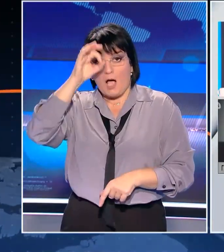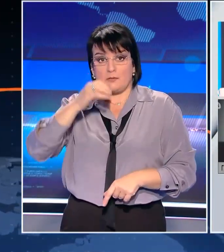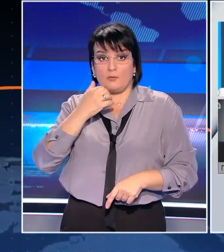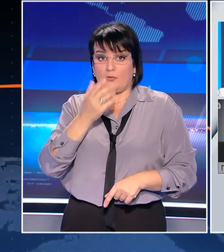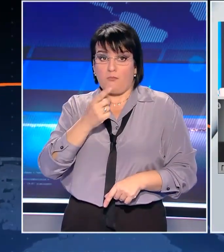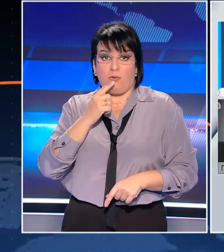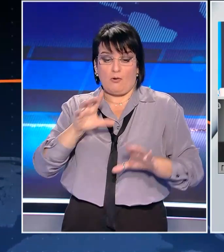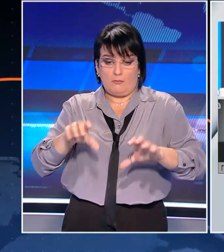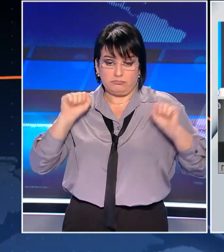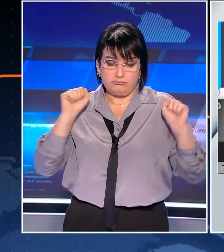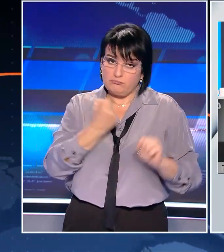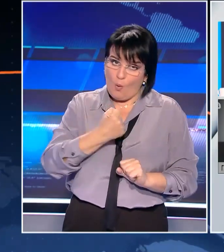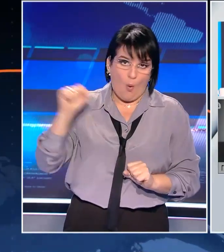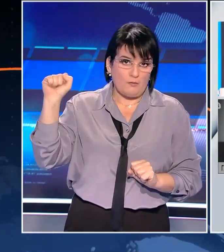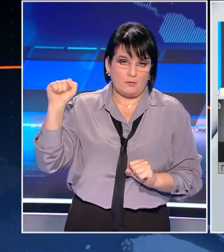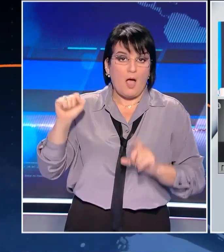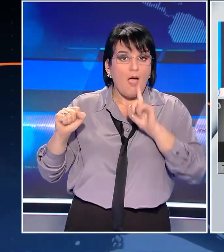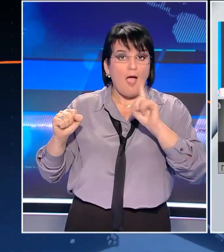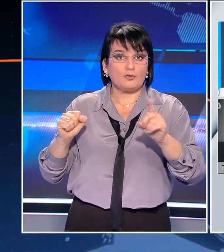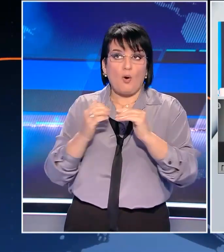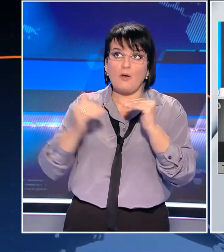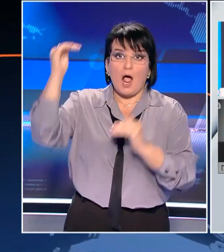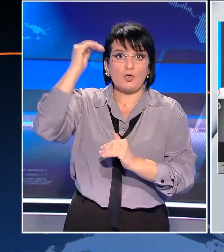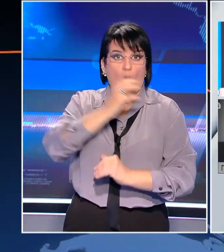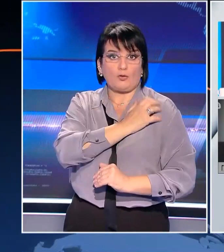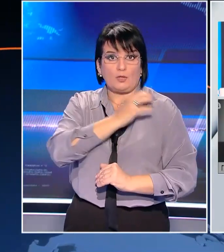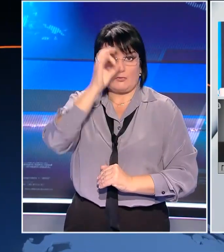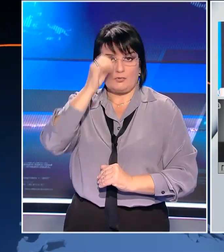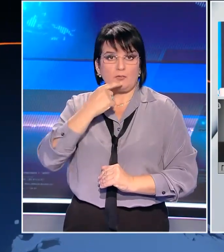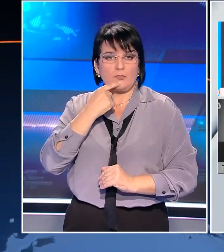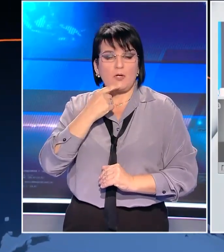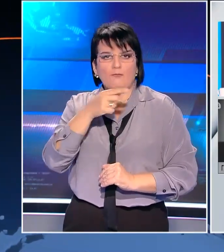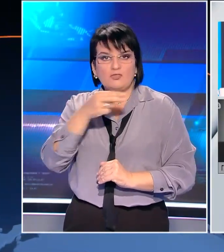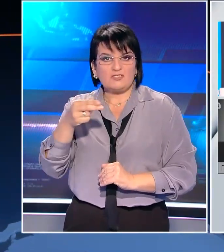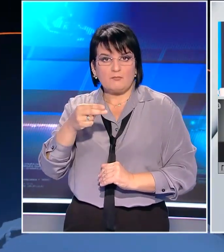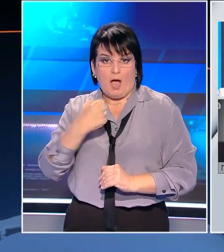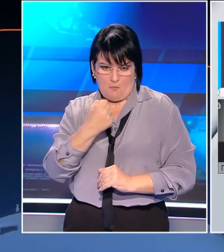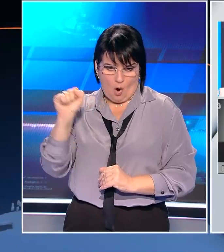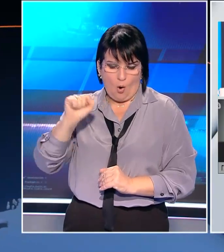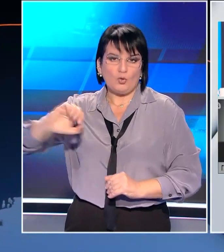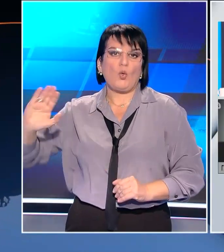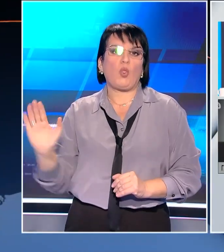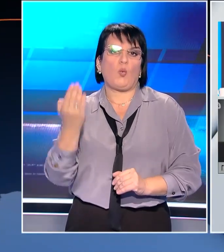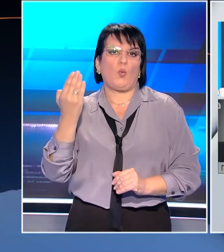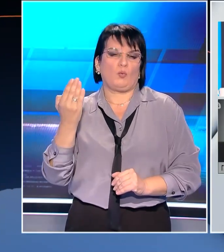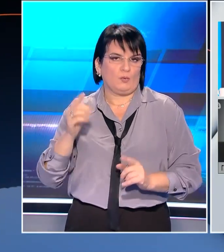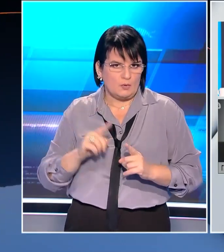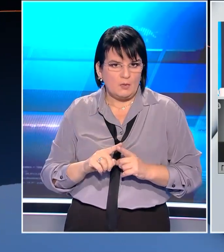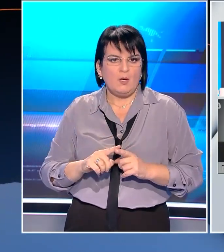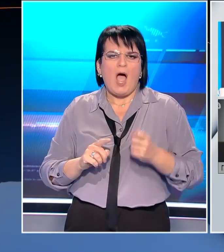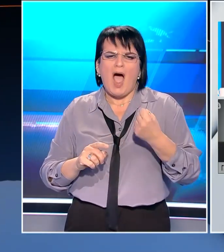καμία περίπτωση να αρνηθεί διαταγή. Ναι. Η άρνηση διαταγής είναι απόταξη. Εδώ έχουμε μια άρνηση η οποία